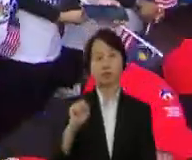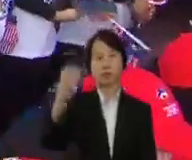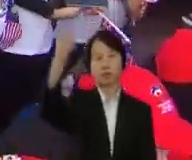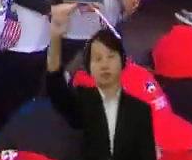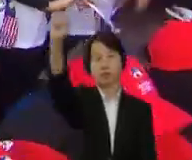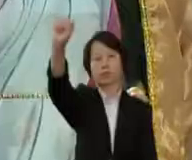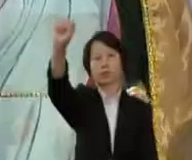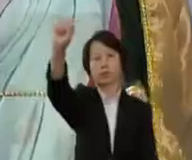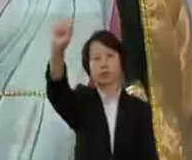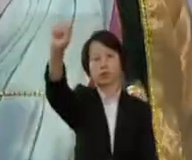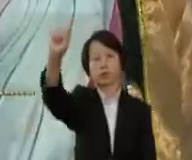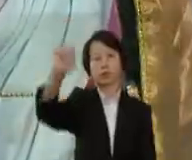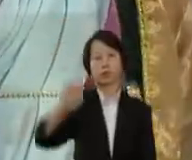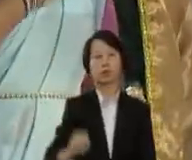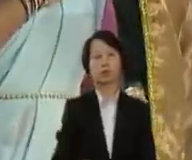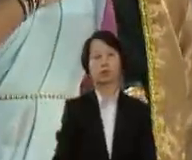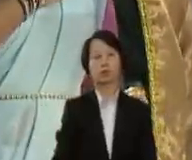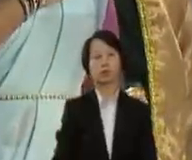Merdeka!